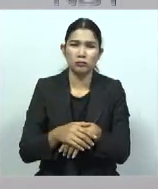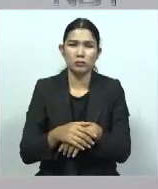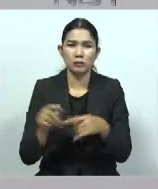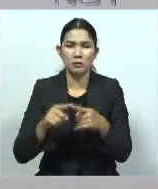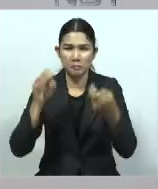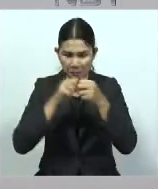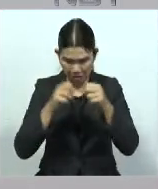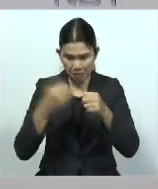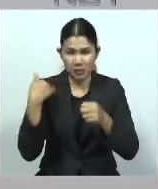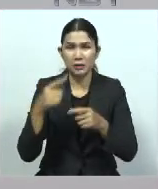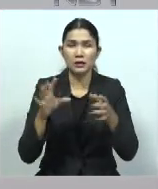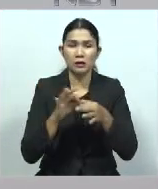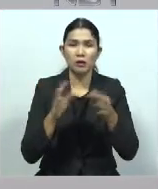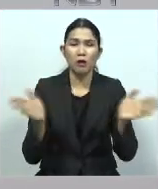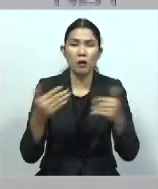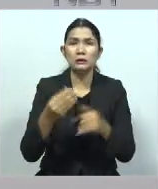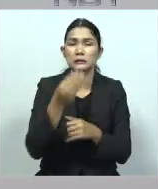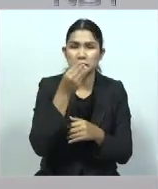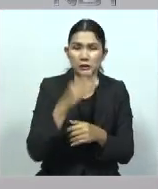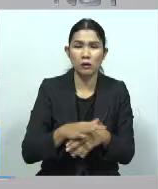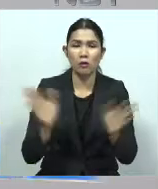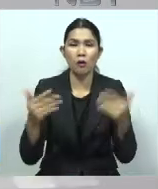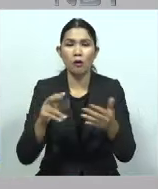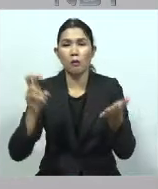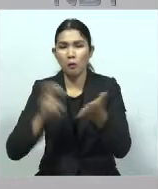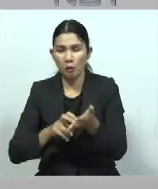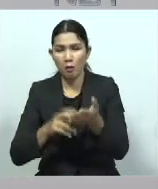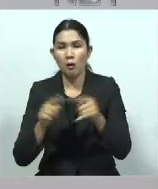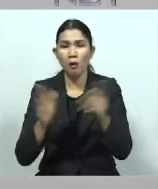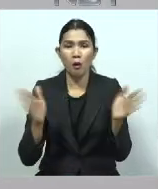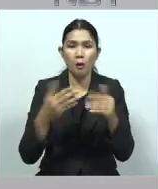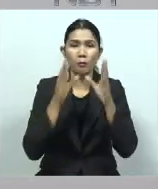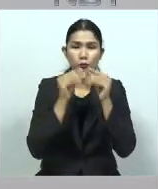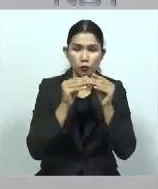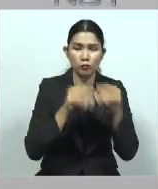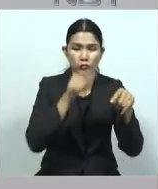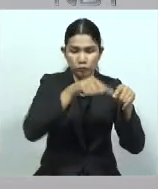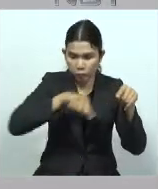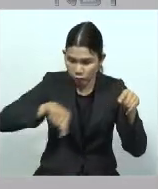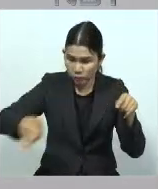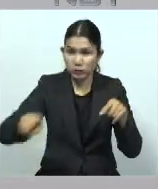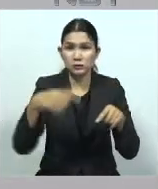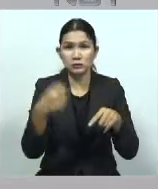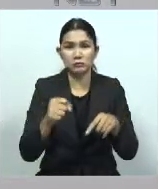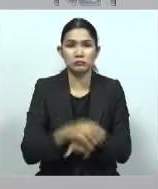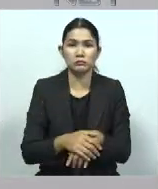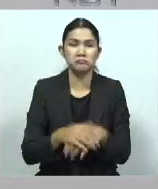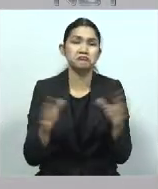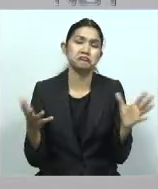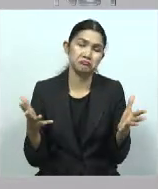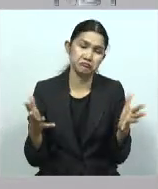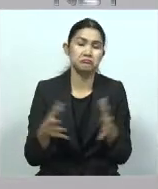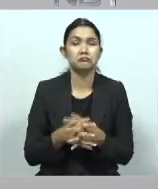ประทานอาหารกับห้องรับรองแล้วก็ห้องประชุมต่างๆที่เราจะต้องใช้อีกประมาณ10กว่าห้องไม่มีรองรับในส่วน